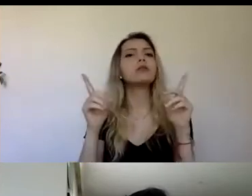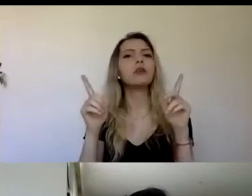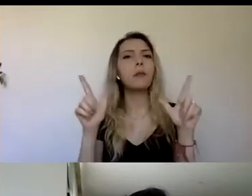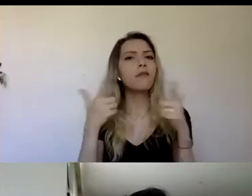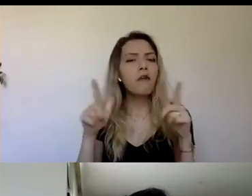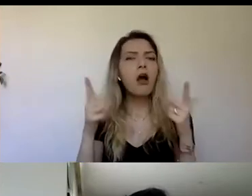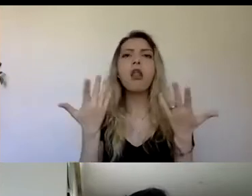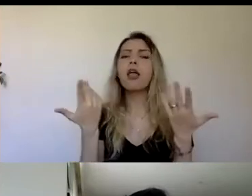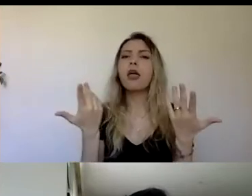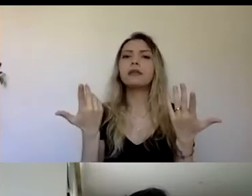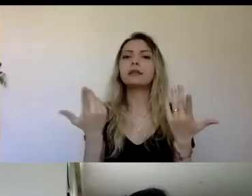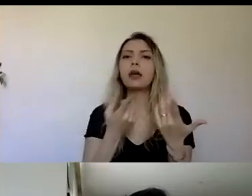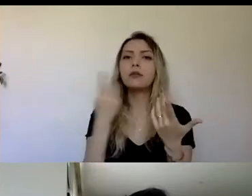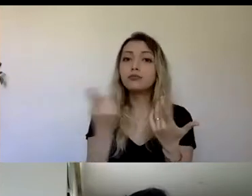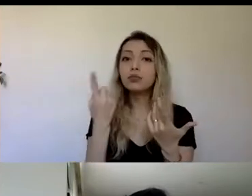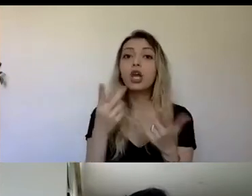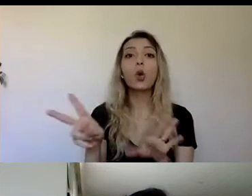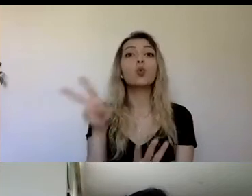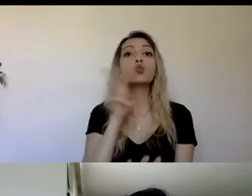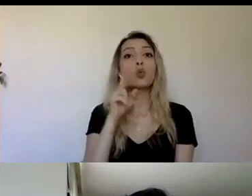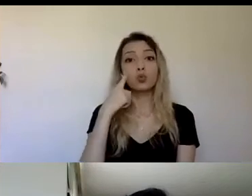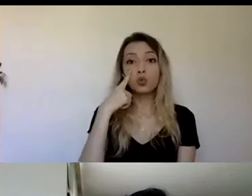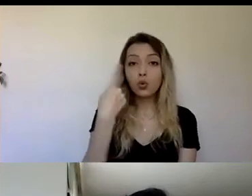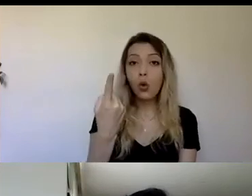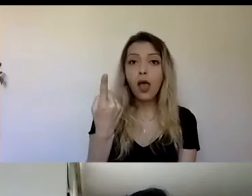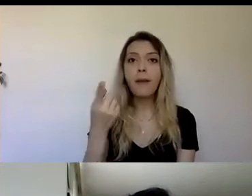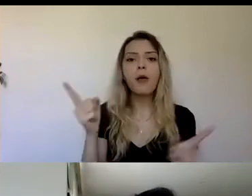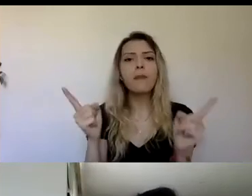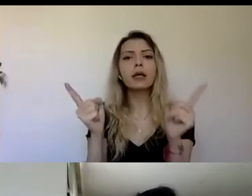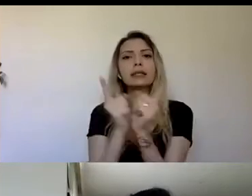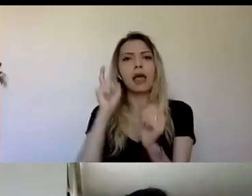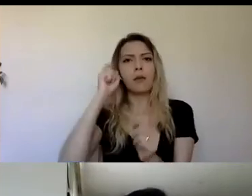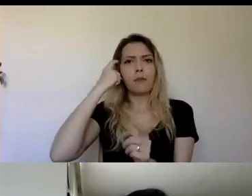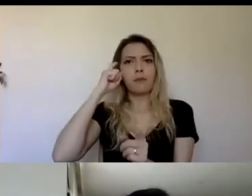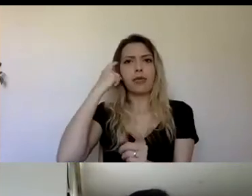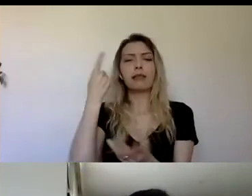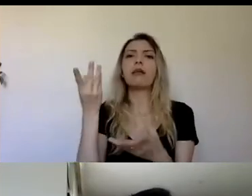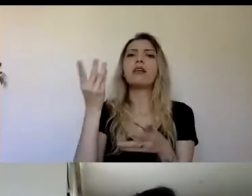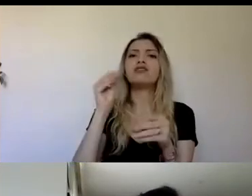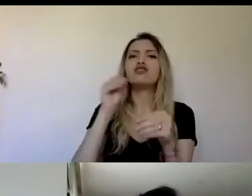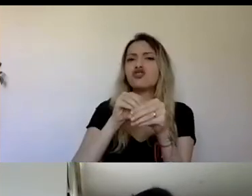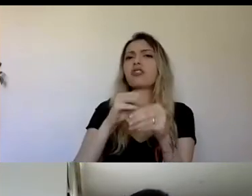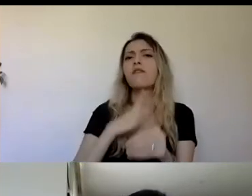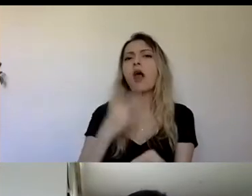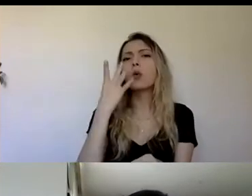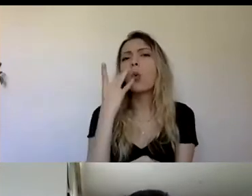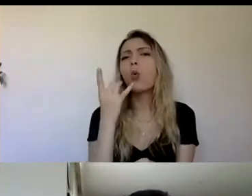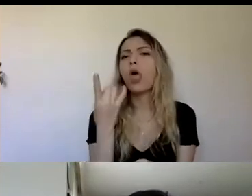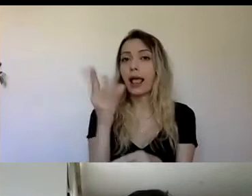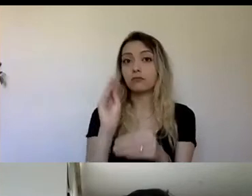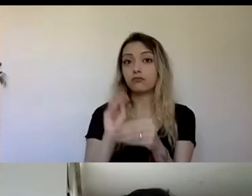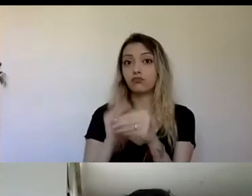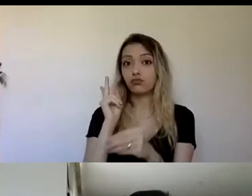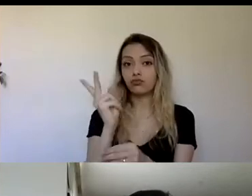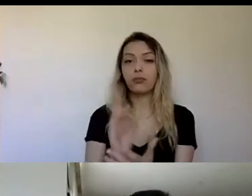durumuyla, yapılan bir faaliyetin sonucuyla da özetlenebilen bir bilgiyi içeriyor aslında göstergeler, insan hakları